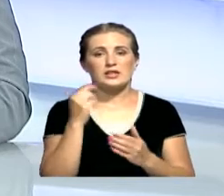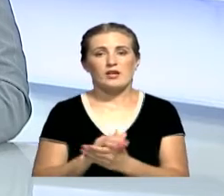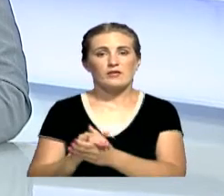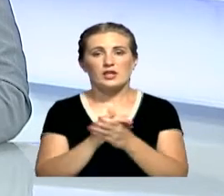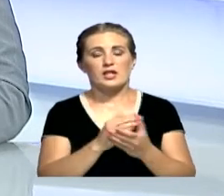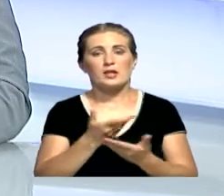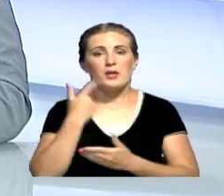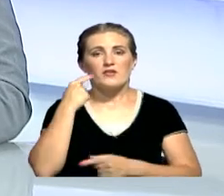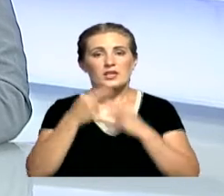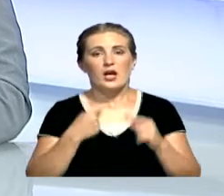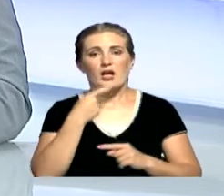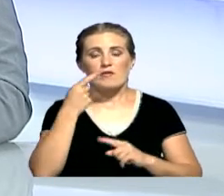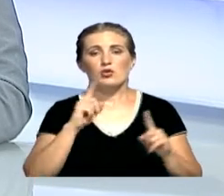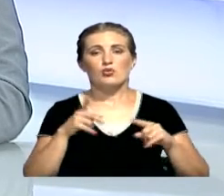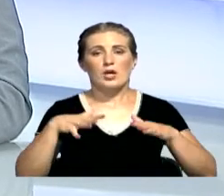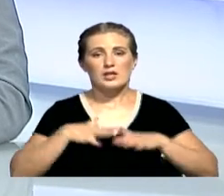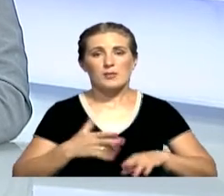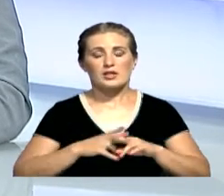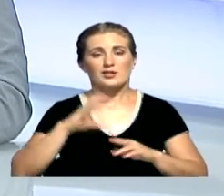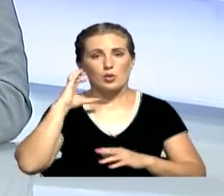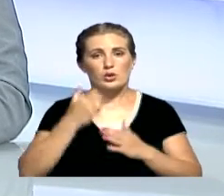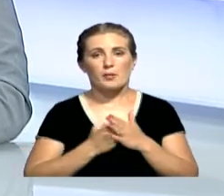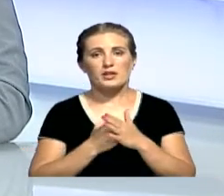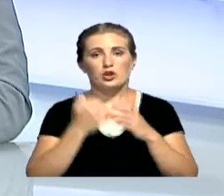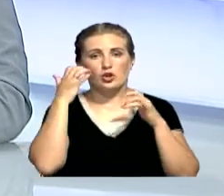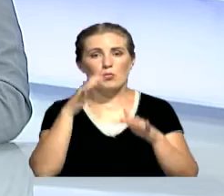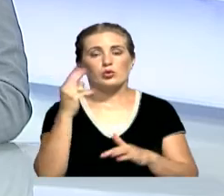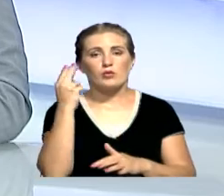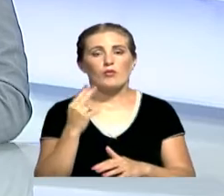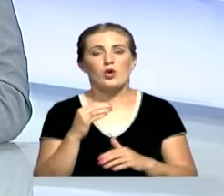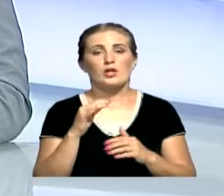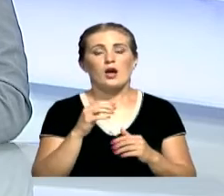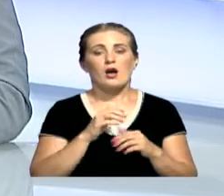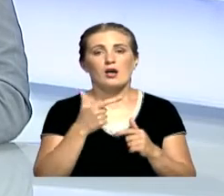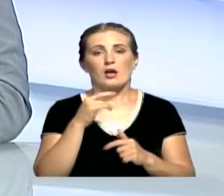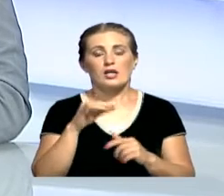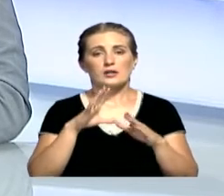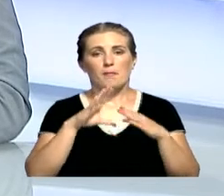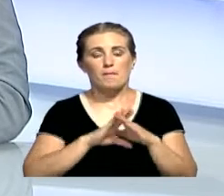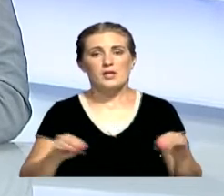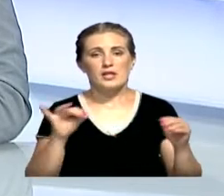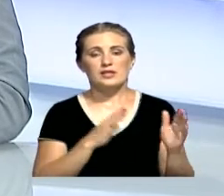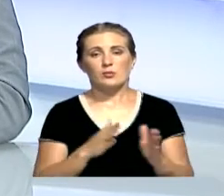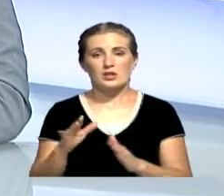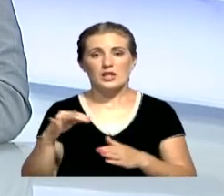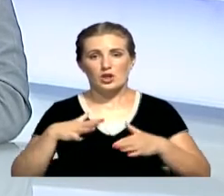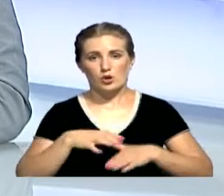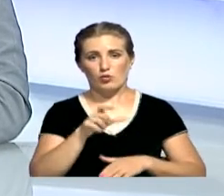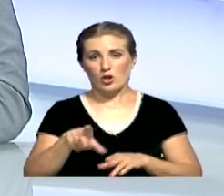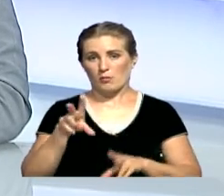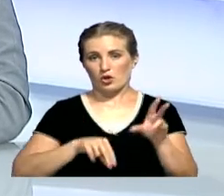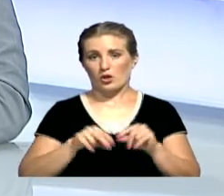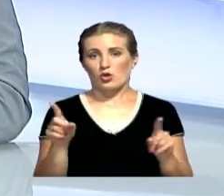говорили что крым это очень серьезная база черновская флота грант мира и стабильности и вот крымчане посчитали что